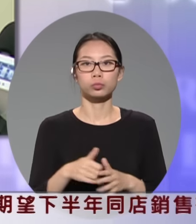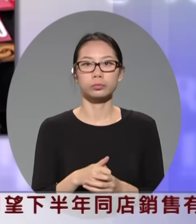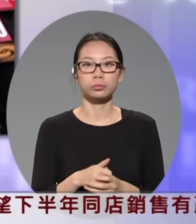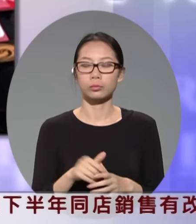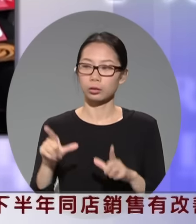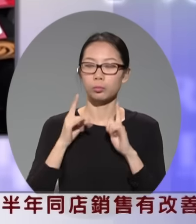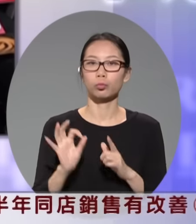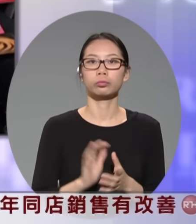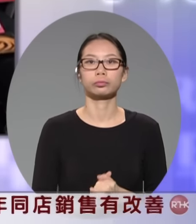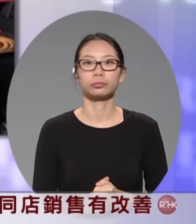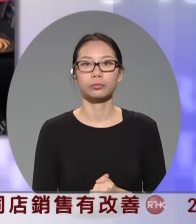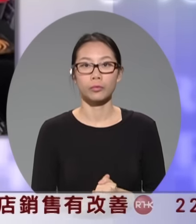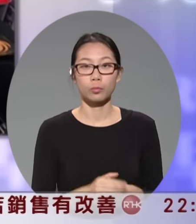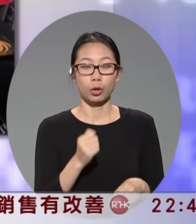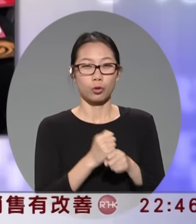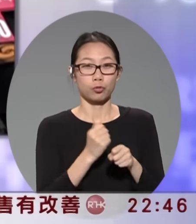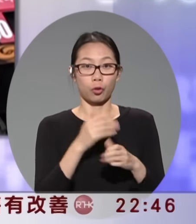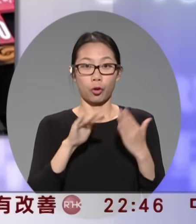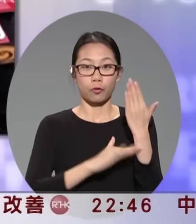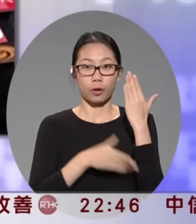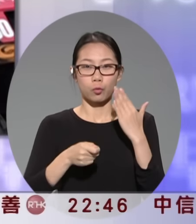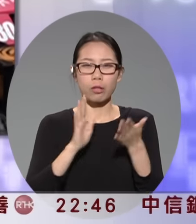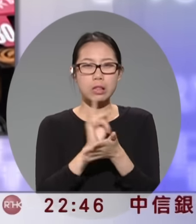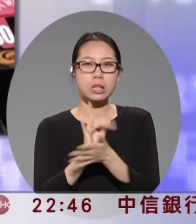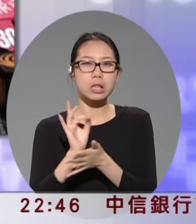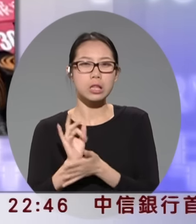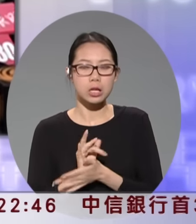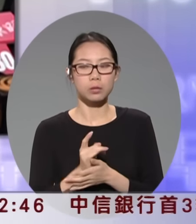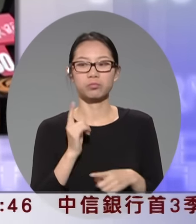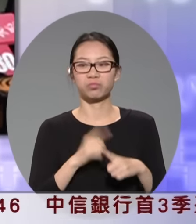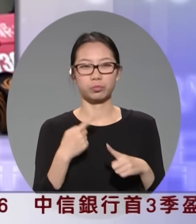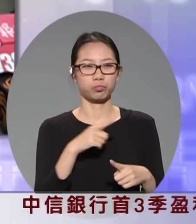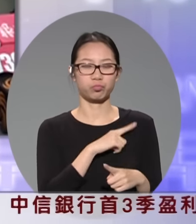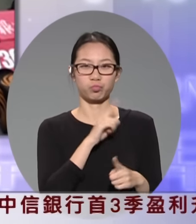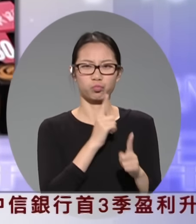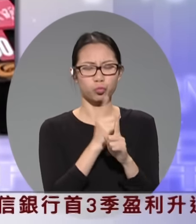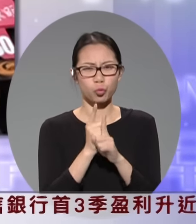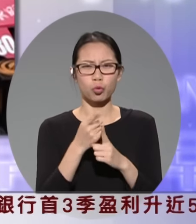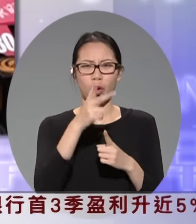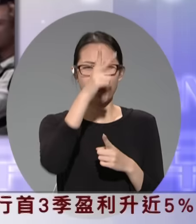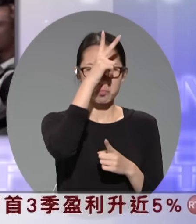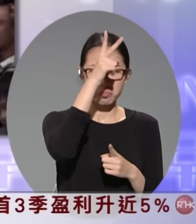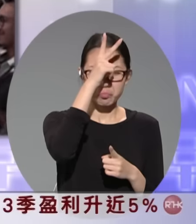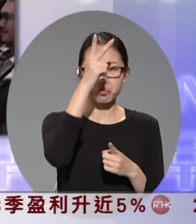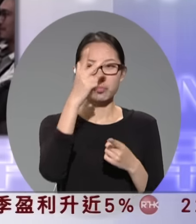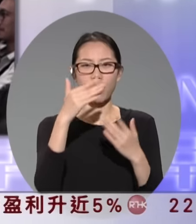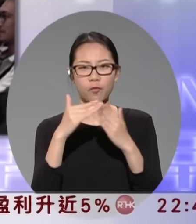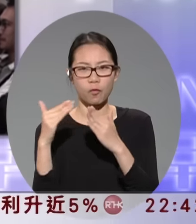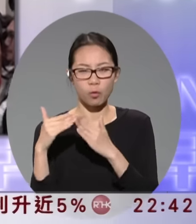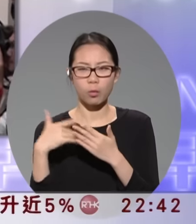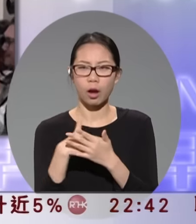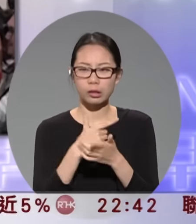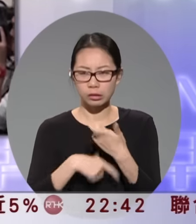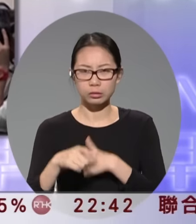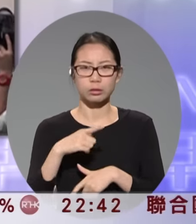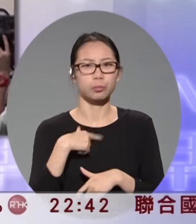應。 擔任法官多年，胡國興承認對房屋、經濟等政策完全沒有接觸過，現在亦